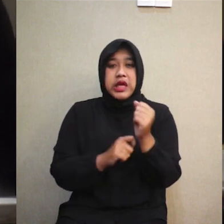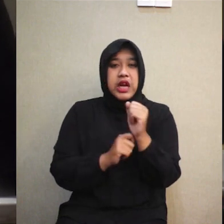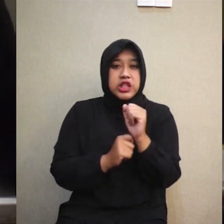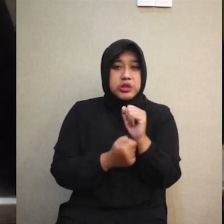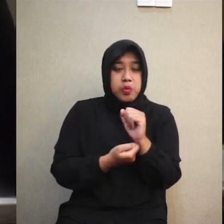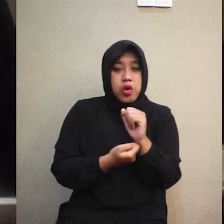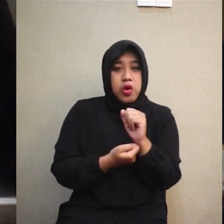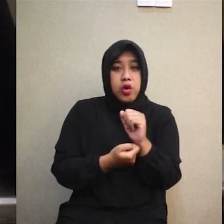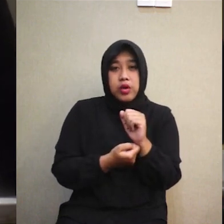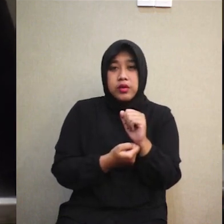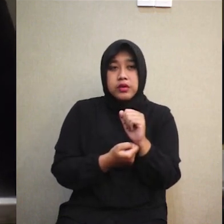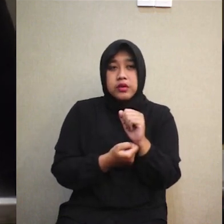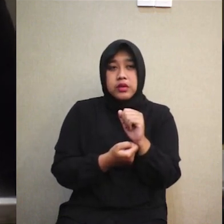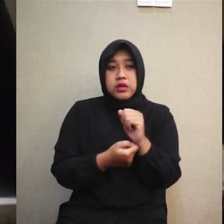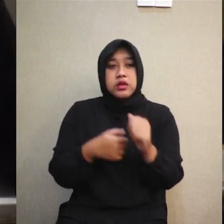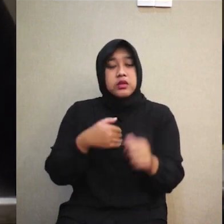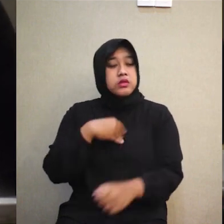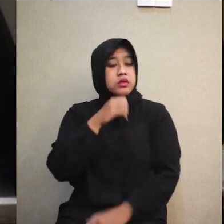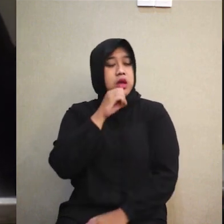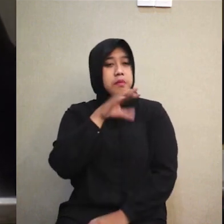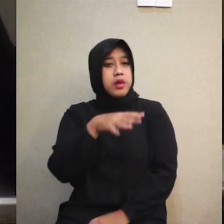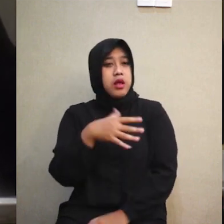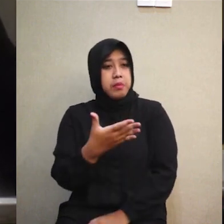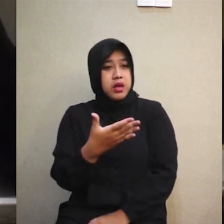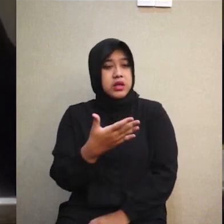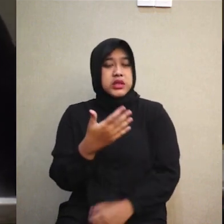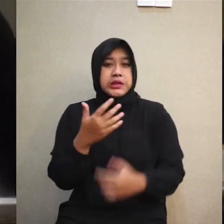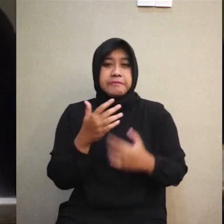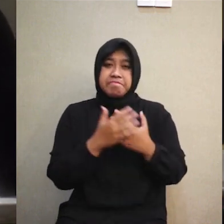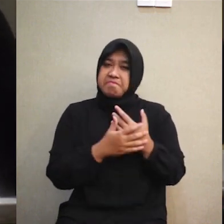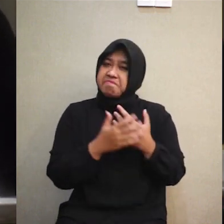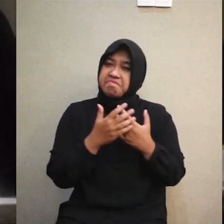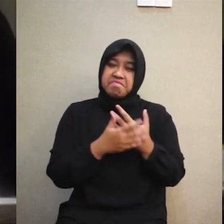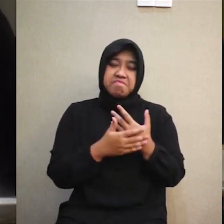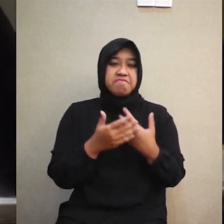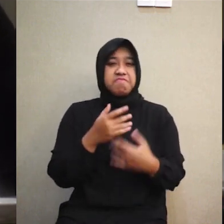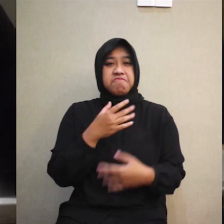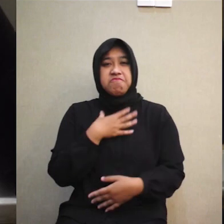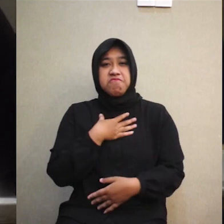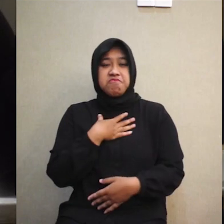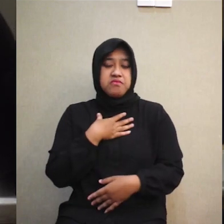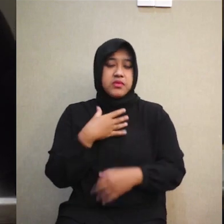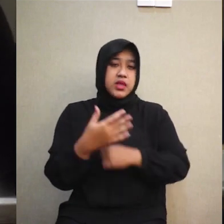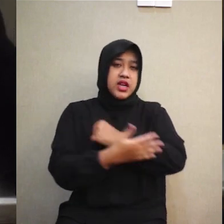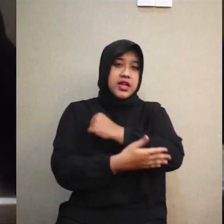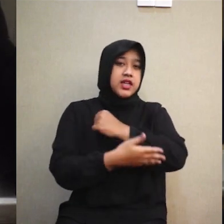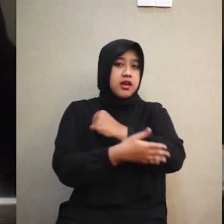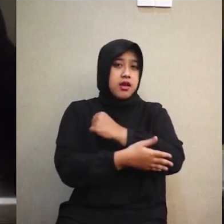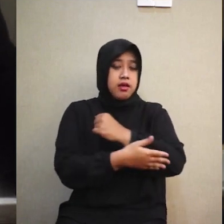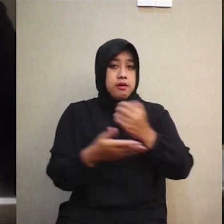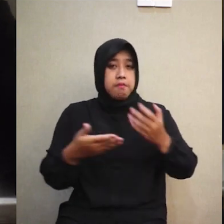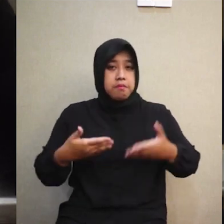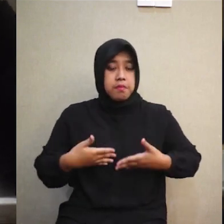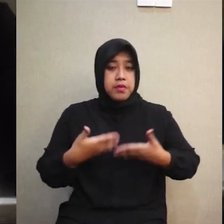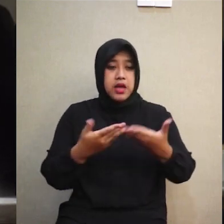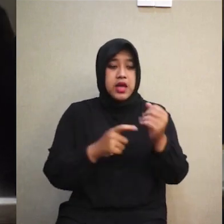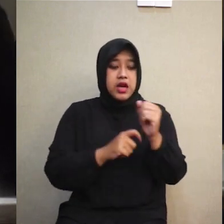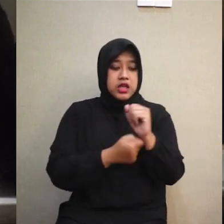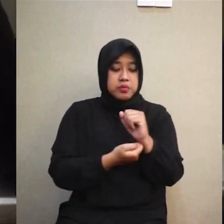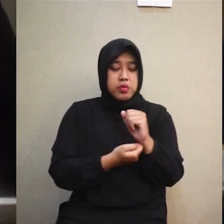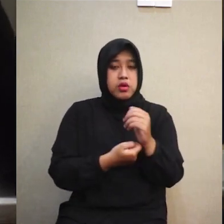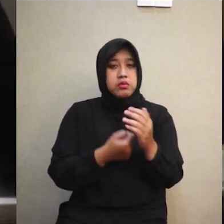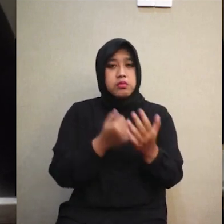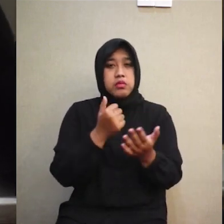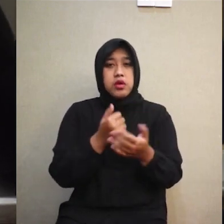respon yang diberikan saya harus katakan bahwa sayangnya negara dalam memberikan respon itu tidak terlalu